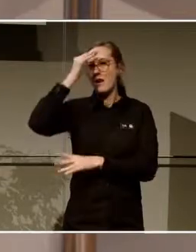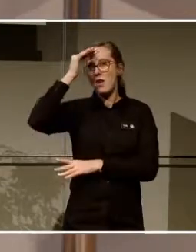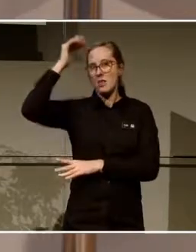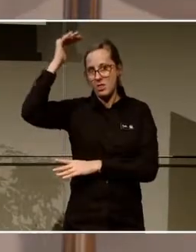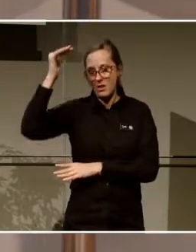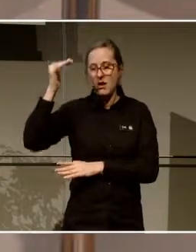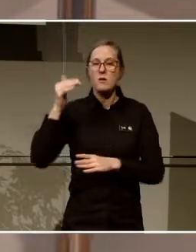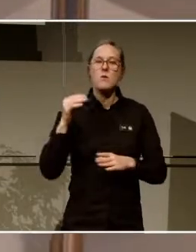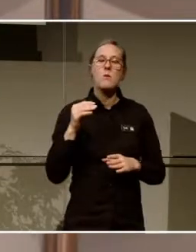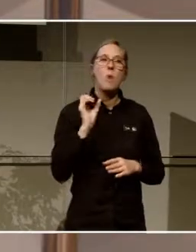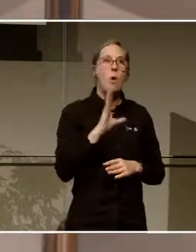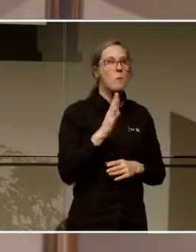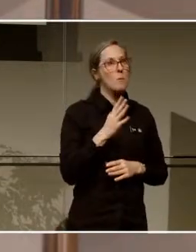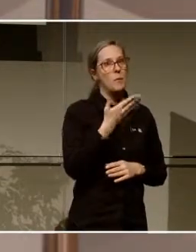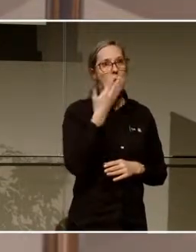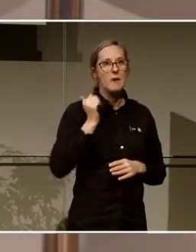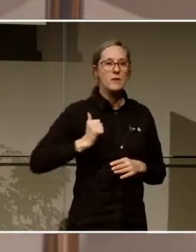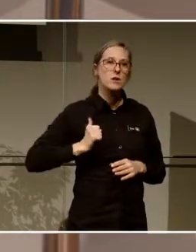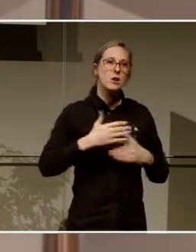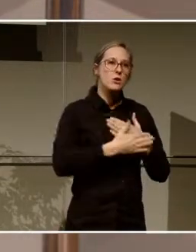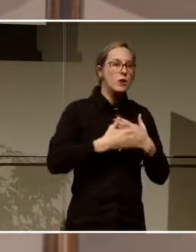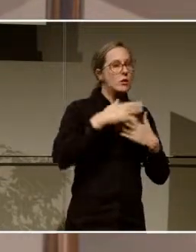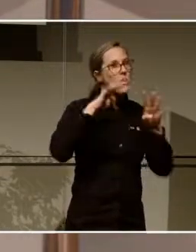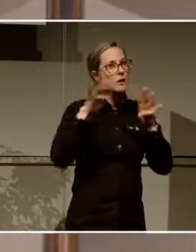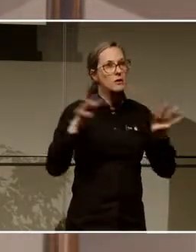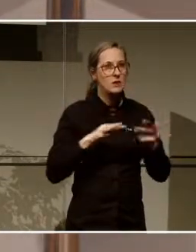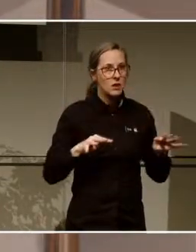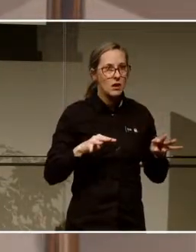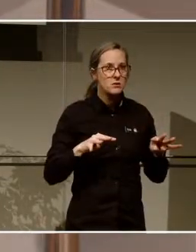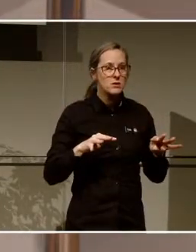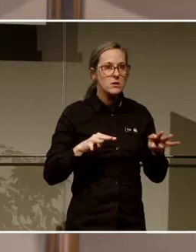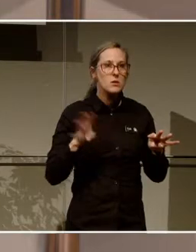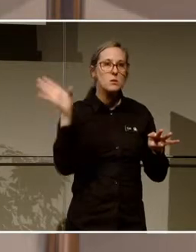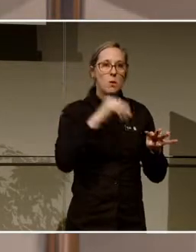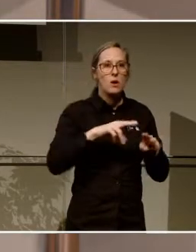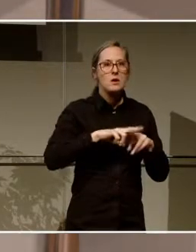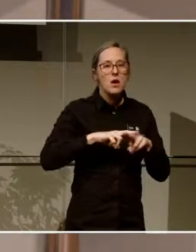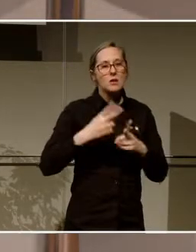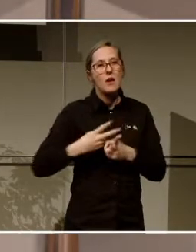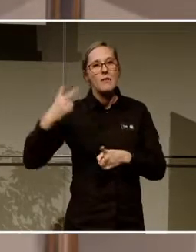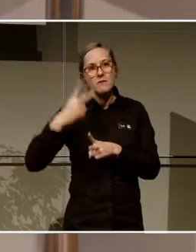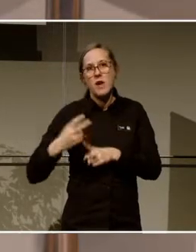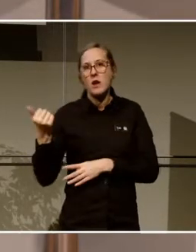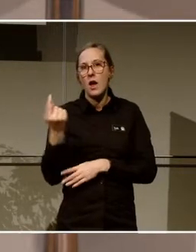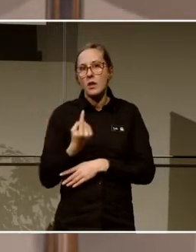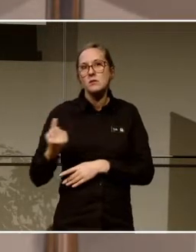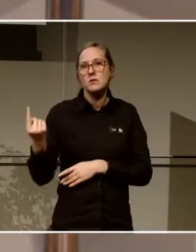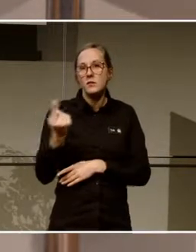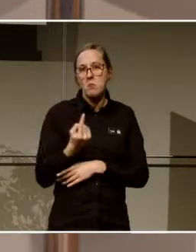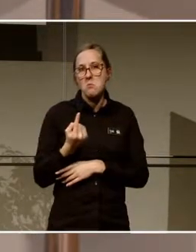av dator och internet, det kan minska ensamheten bland äldre